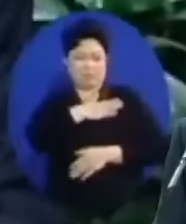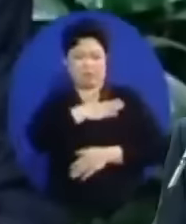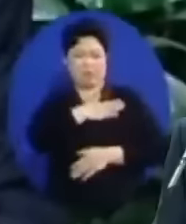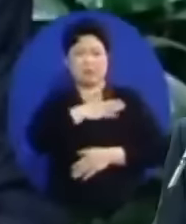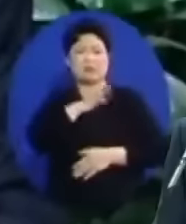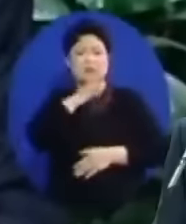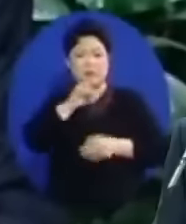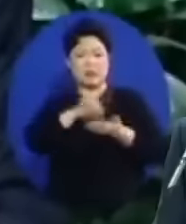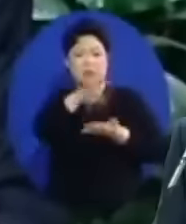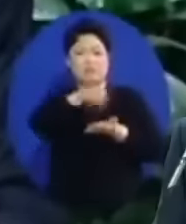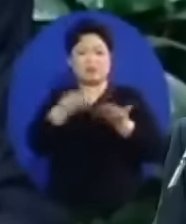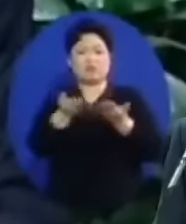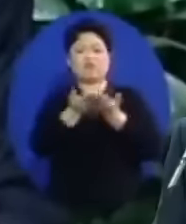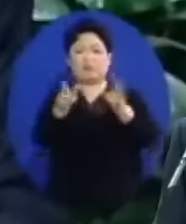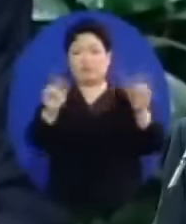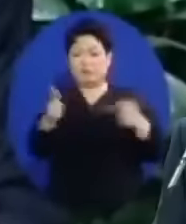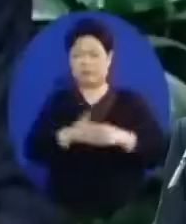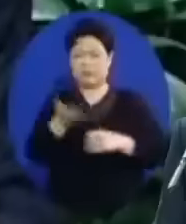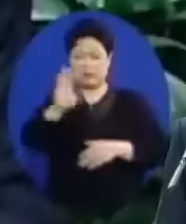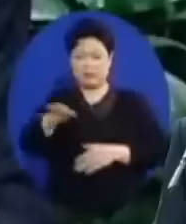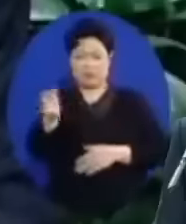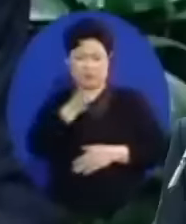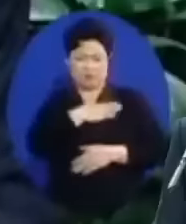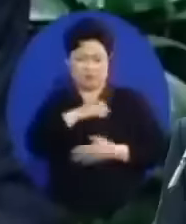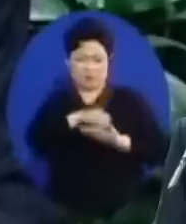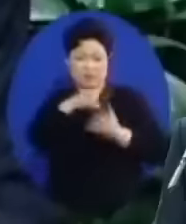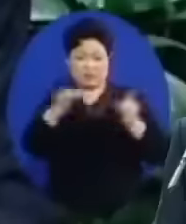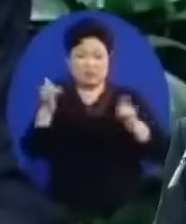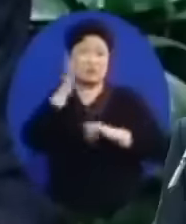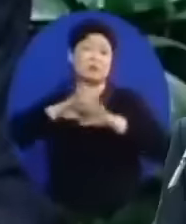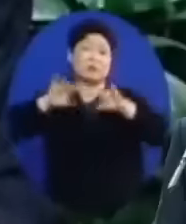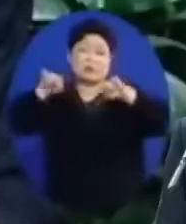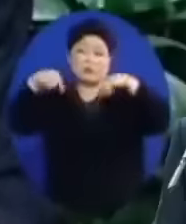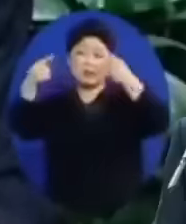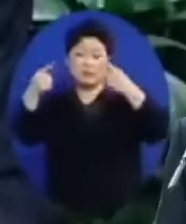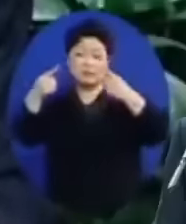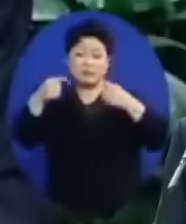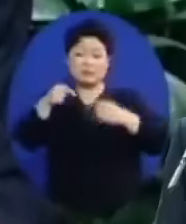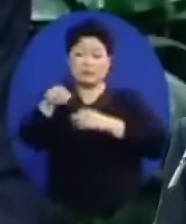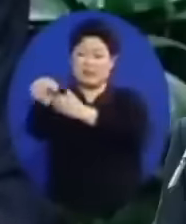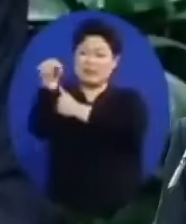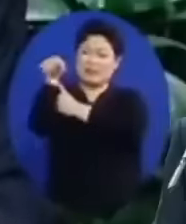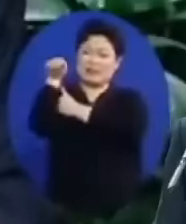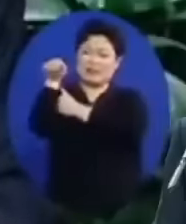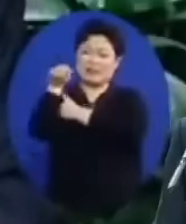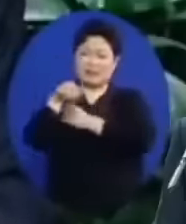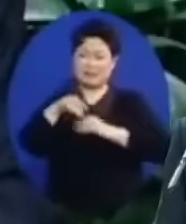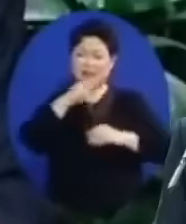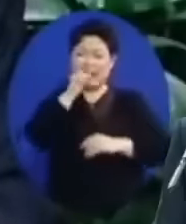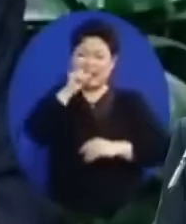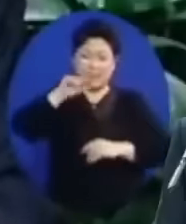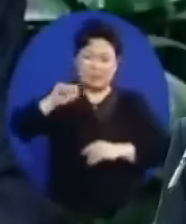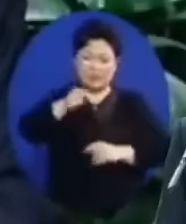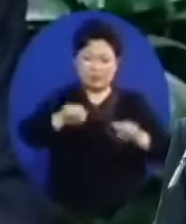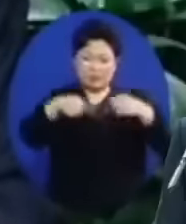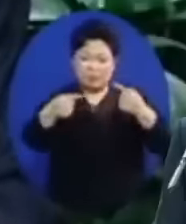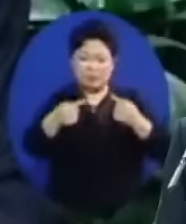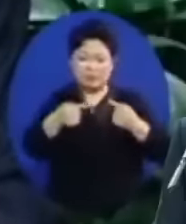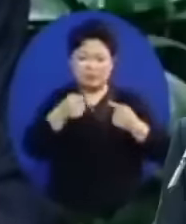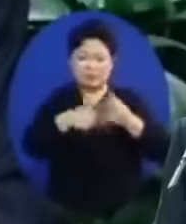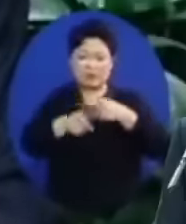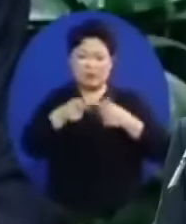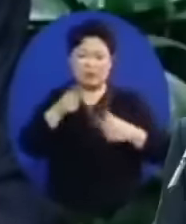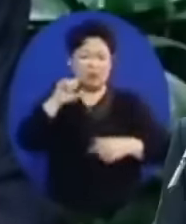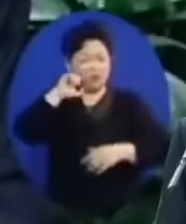절대로 나누어주지 않습니다. 그러므로 부자가 나누어주고 천당 가기는 약대가 바늘기로 들어가는 것보다 힘들다고 말하는 것입니다. 부자가